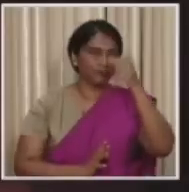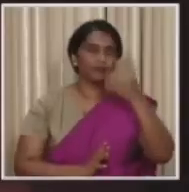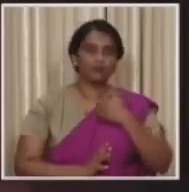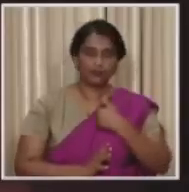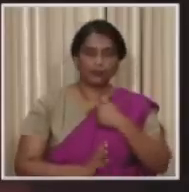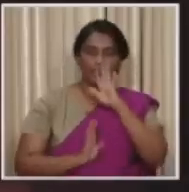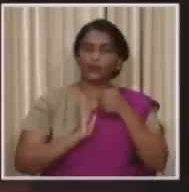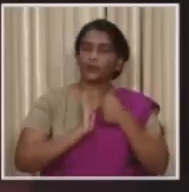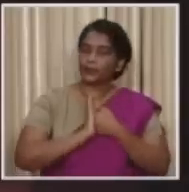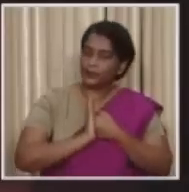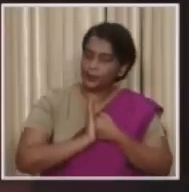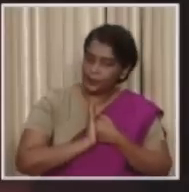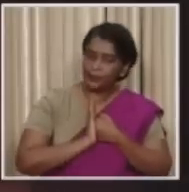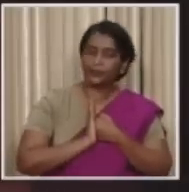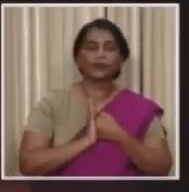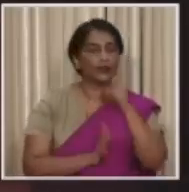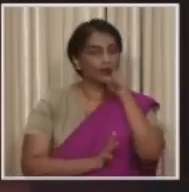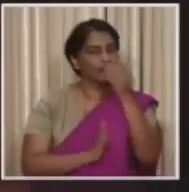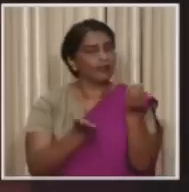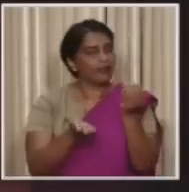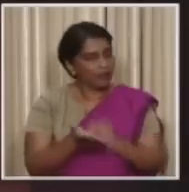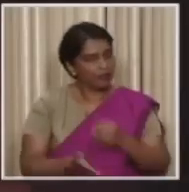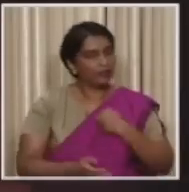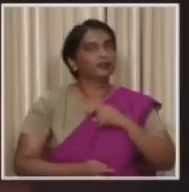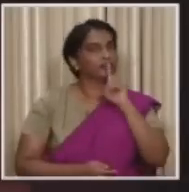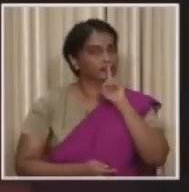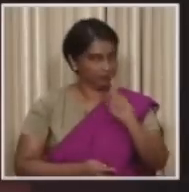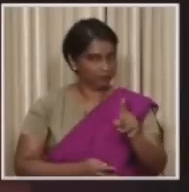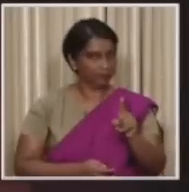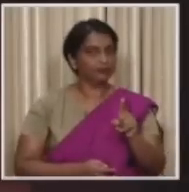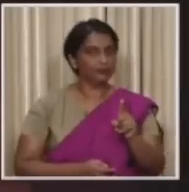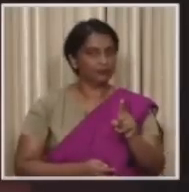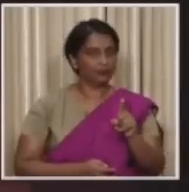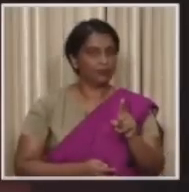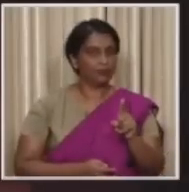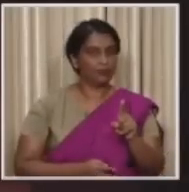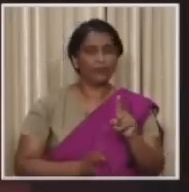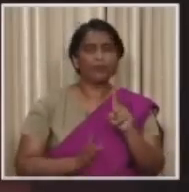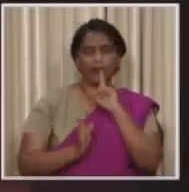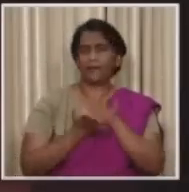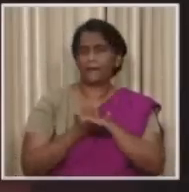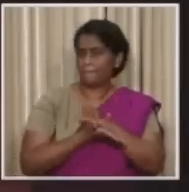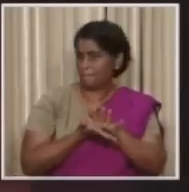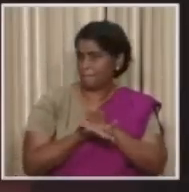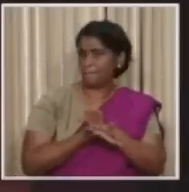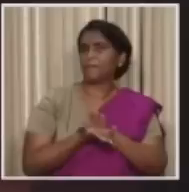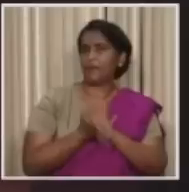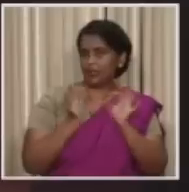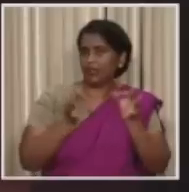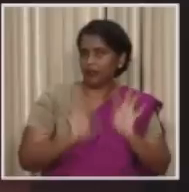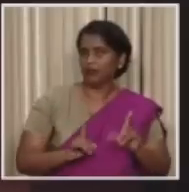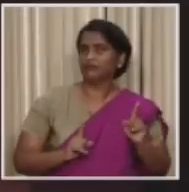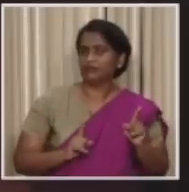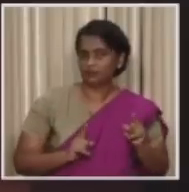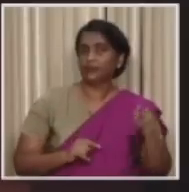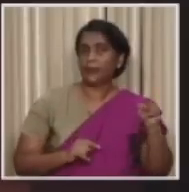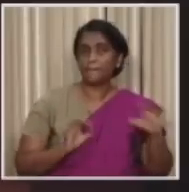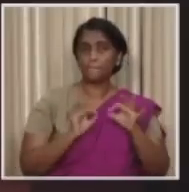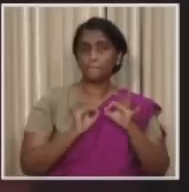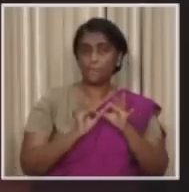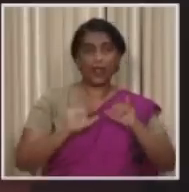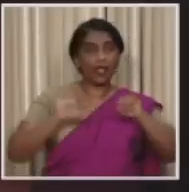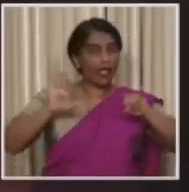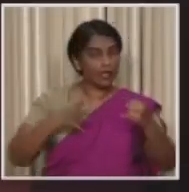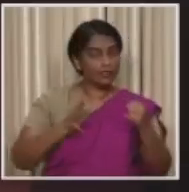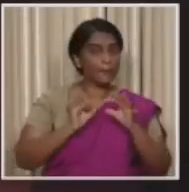බොහොම ගෞරවයෙන් ඔබතුමාගෙන් නැවතත් වරක් ඉල්ලීමක් කරනවා. හරි. ඔහොම පැහැදිලිව මේ බිලියන